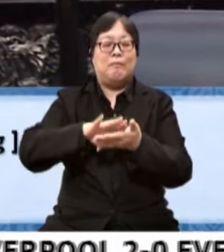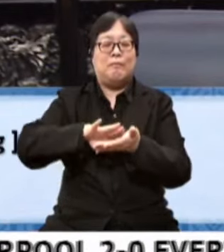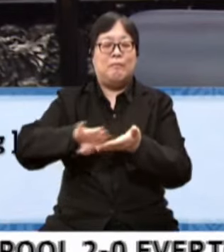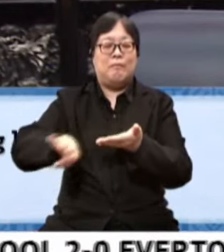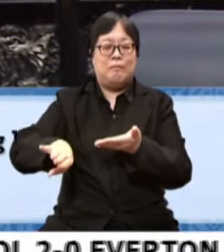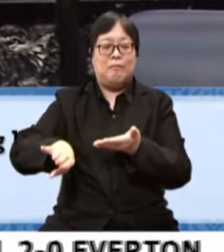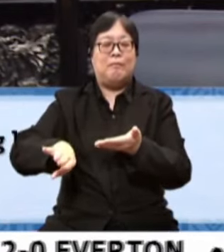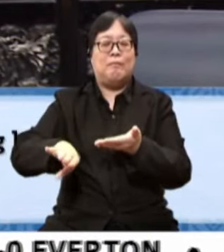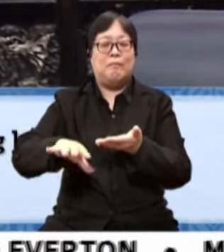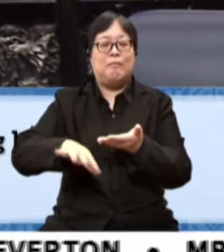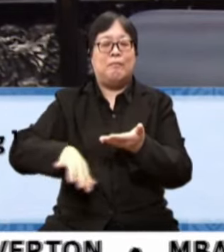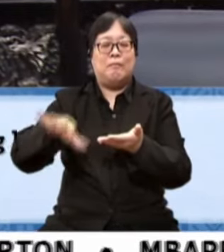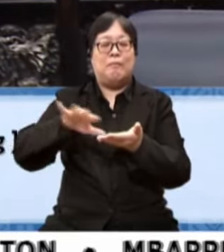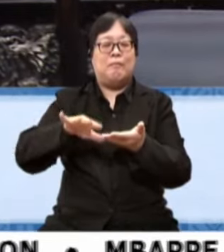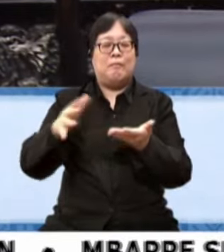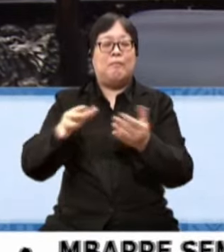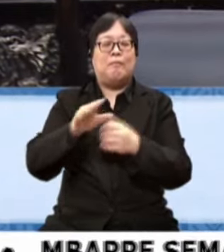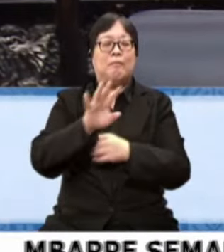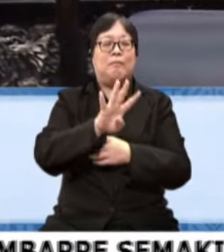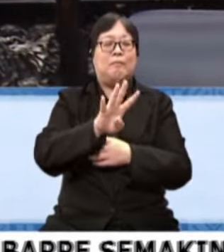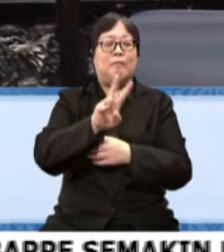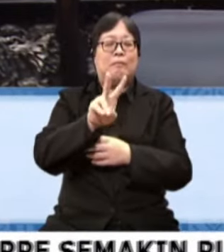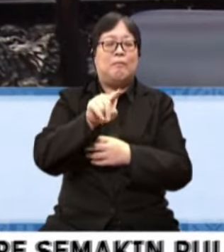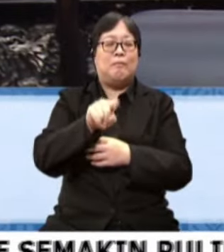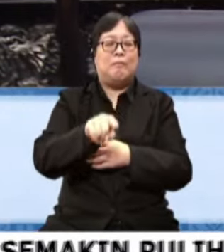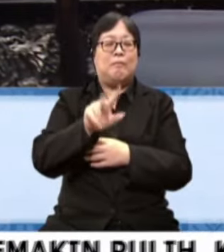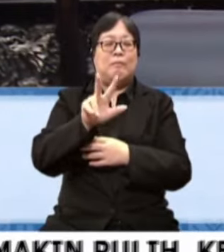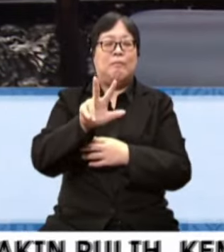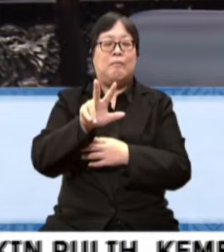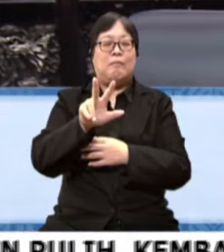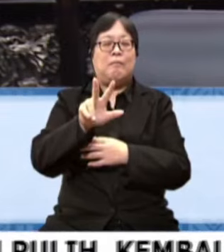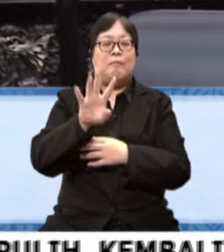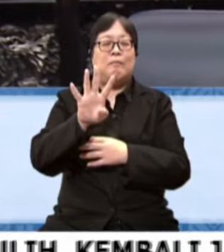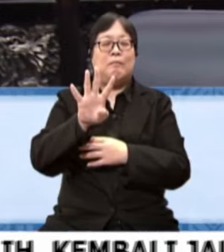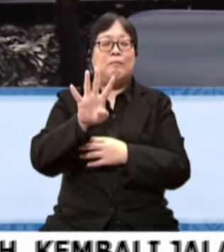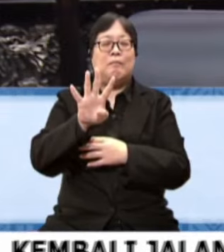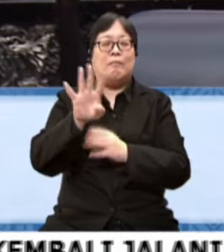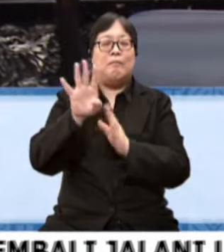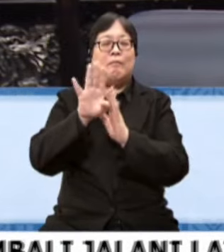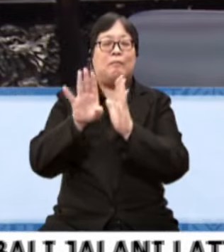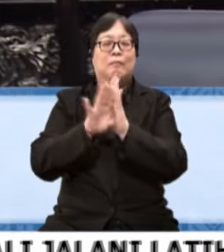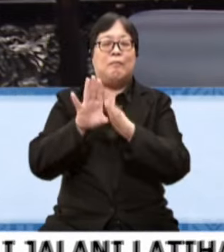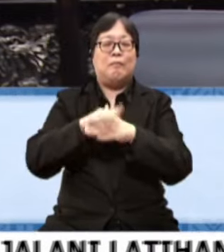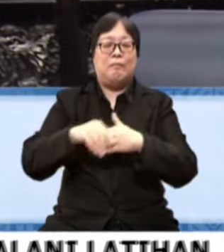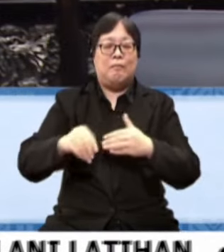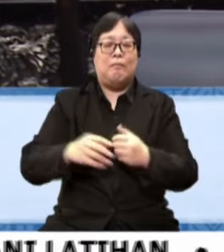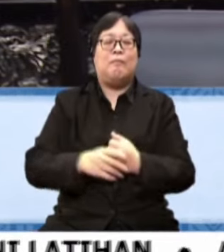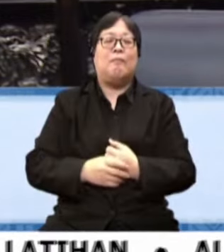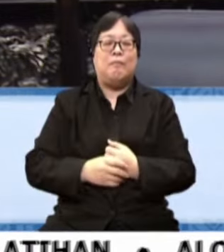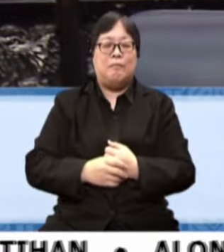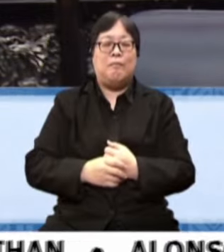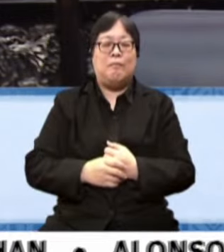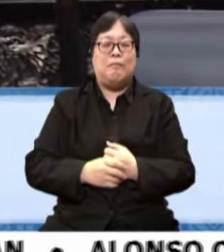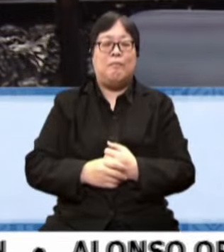pelupusan sebanyak 42 perguruan tiga empat billion ringgit